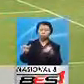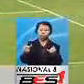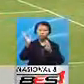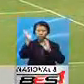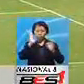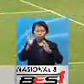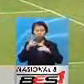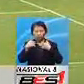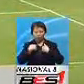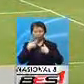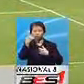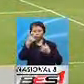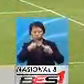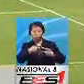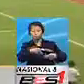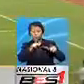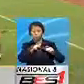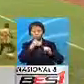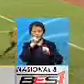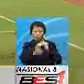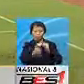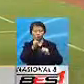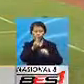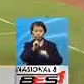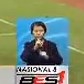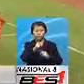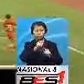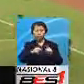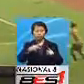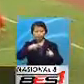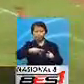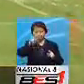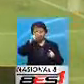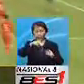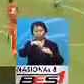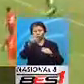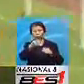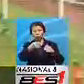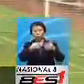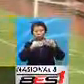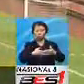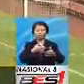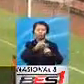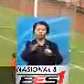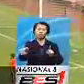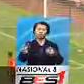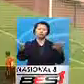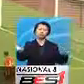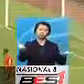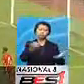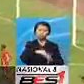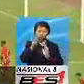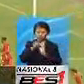Malaysia pula mempunyai dua peluang pada akhir babak pertama, namun sepakan S. Kumaran di luar kotak penalti tersasar, manakala